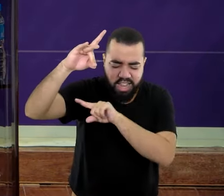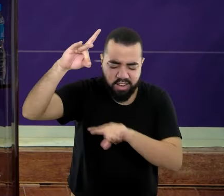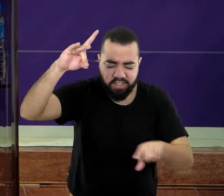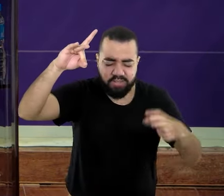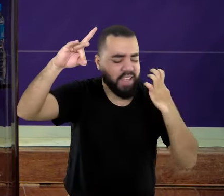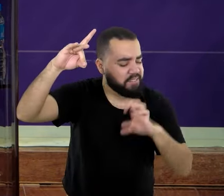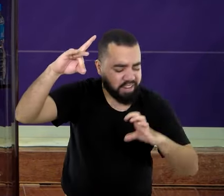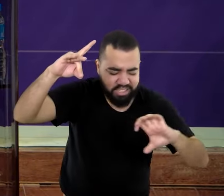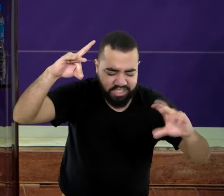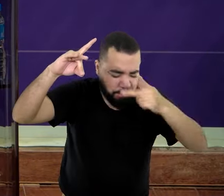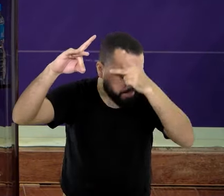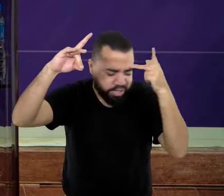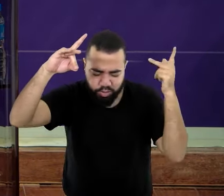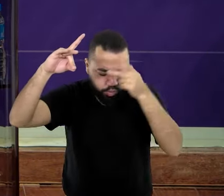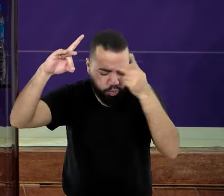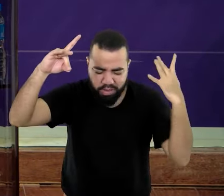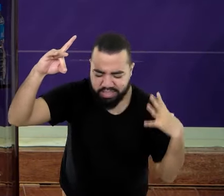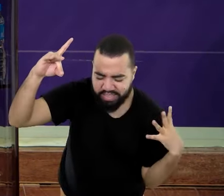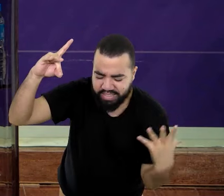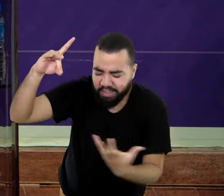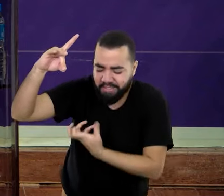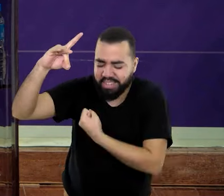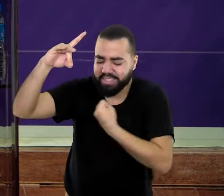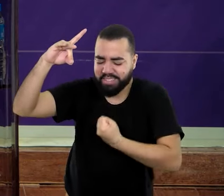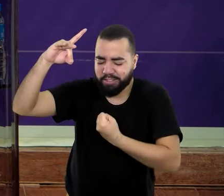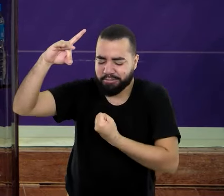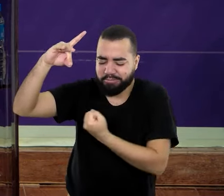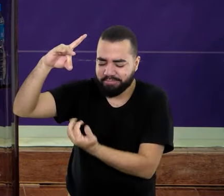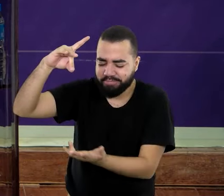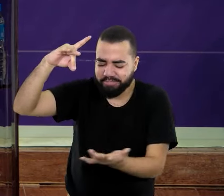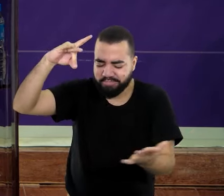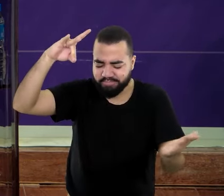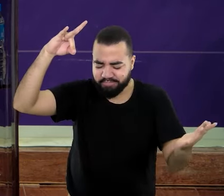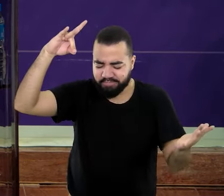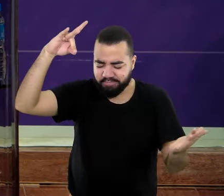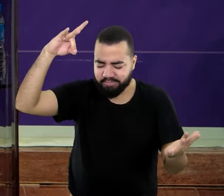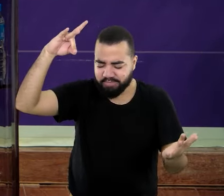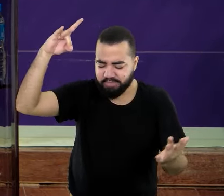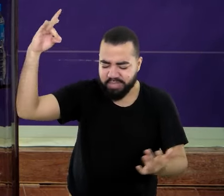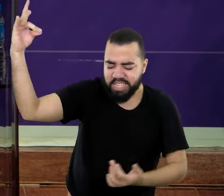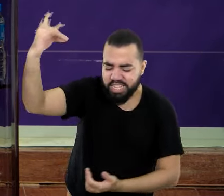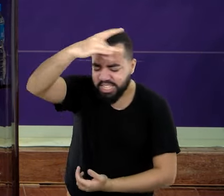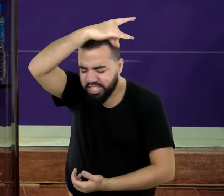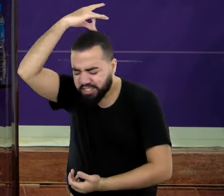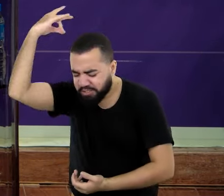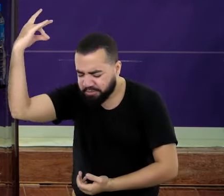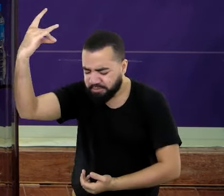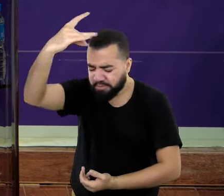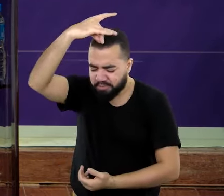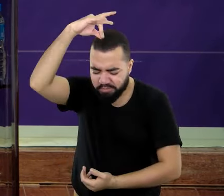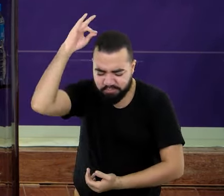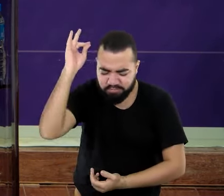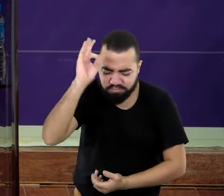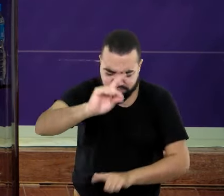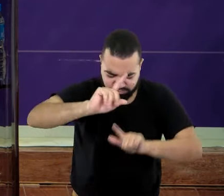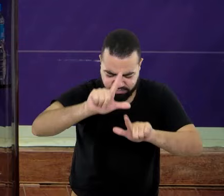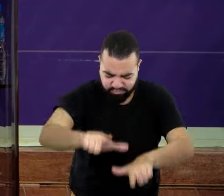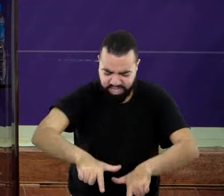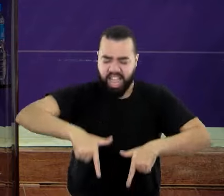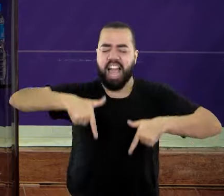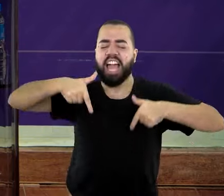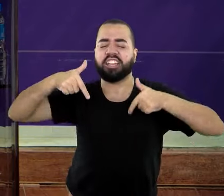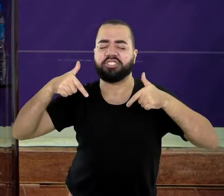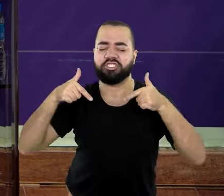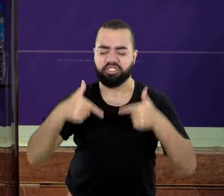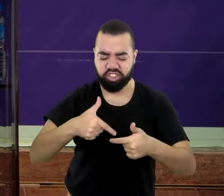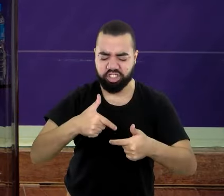aquelas almas para a salvação. Shalom, 부흥의 역사가 나타나게 하여 주시옵소서. Que venha aqui com mover do avivamento